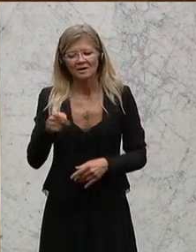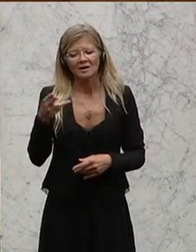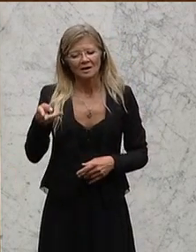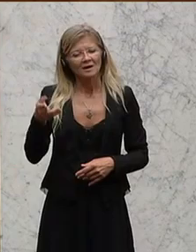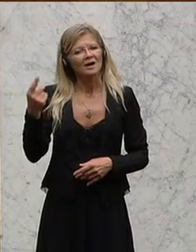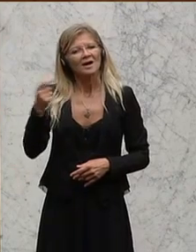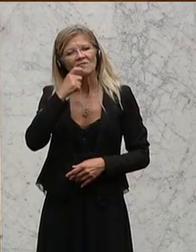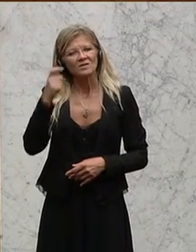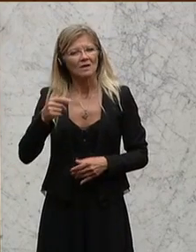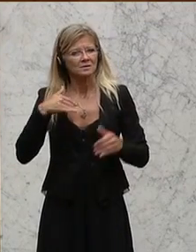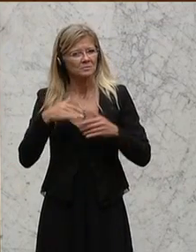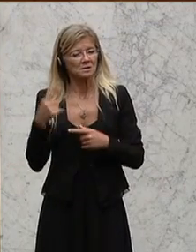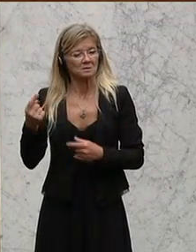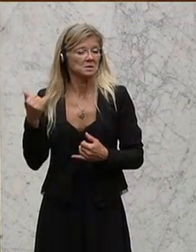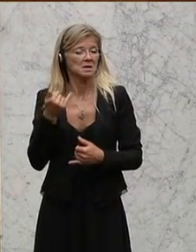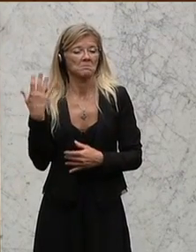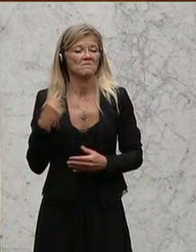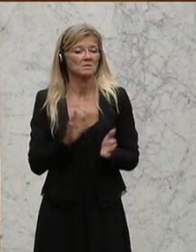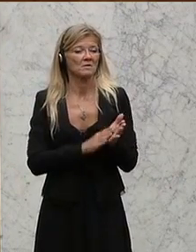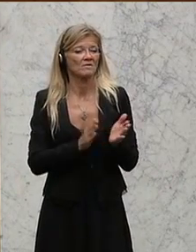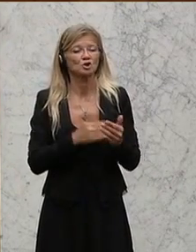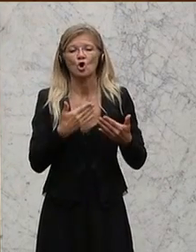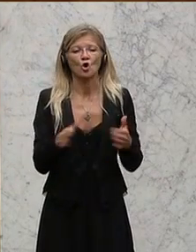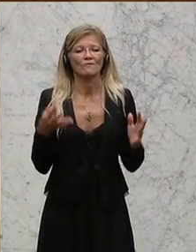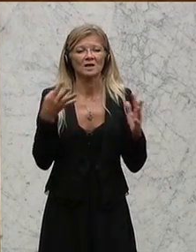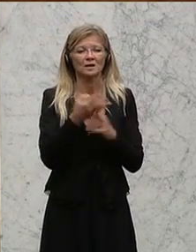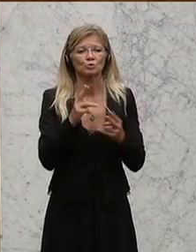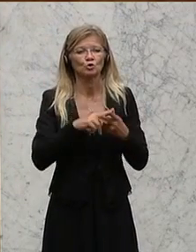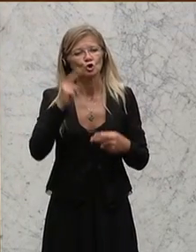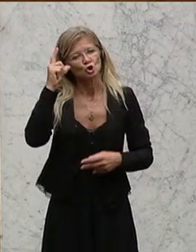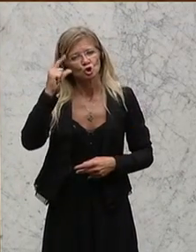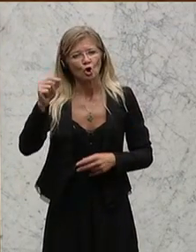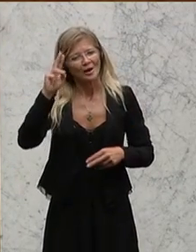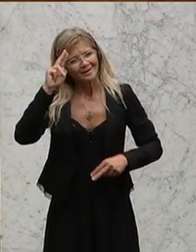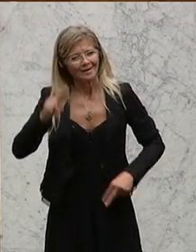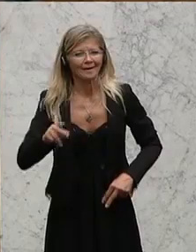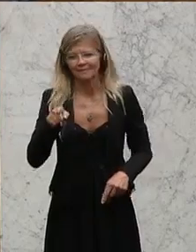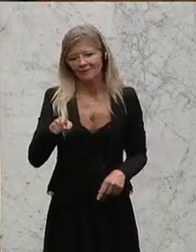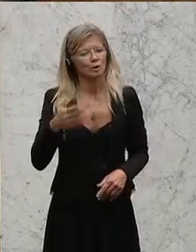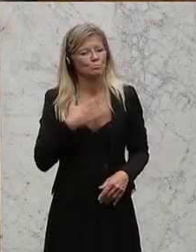öffentlicher Transparenz und von Steuergerechtigkeit überhaupt nichts halten.